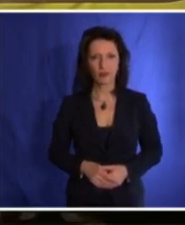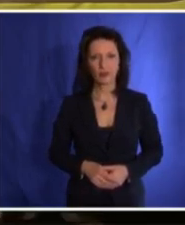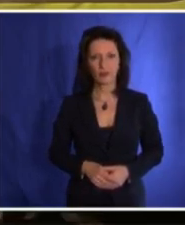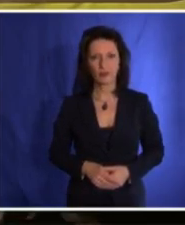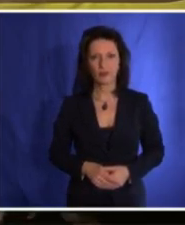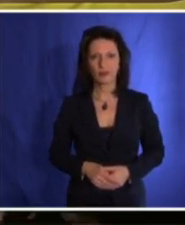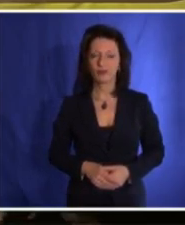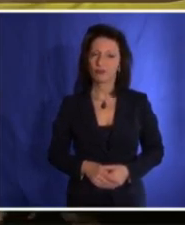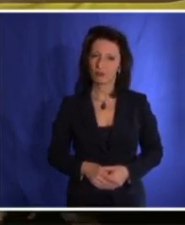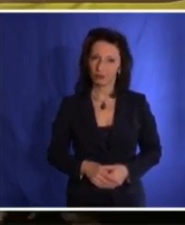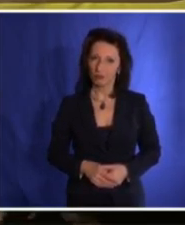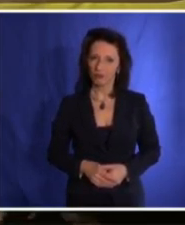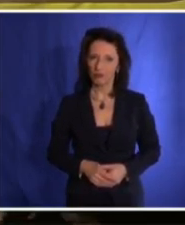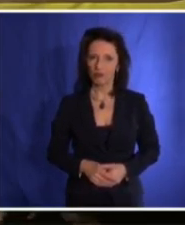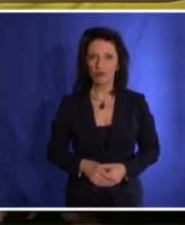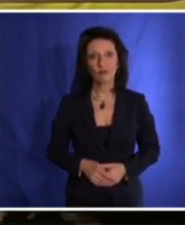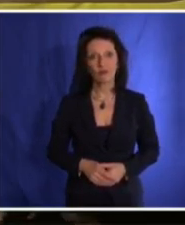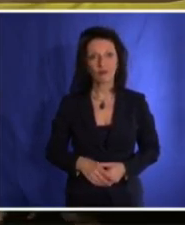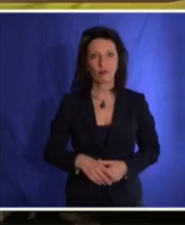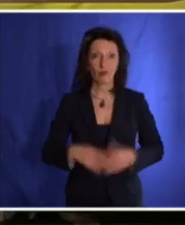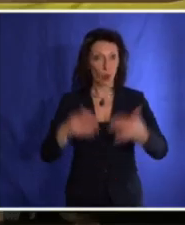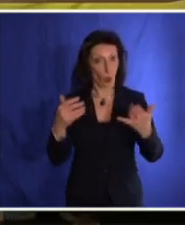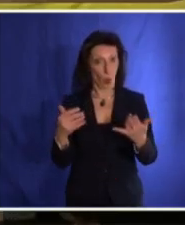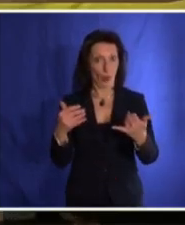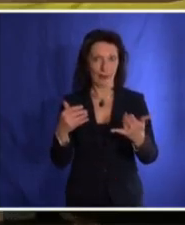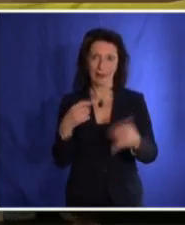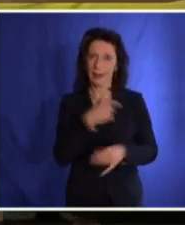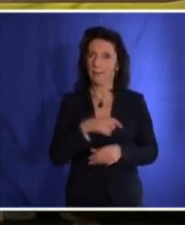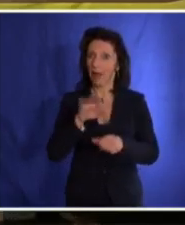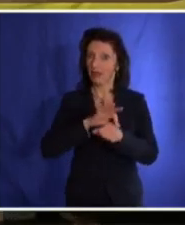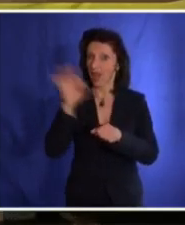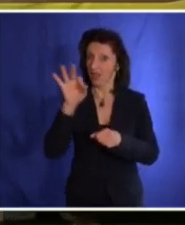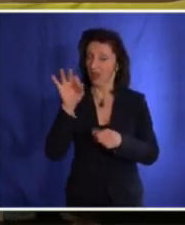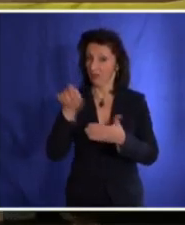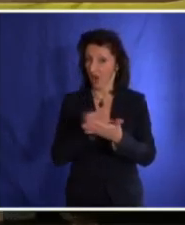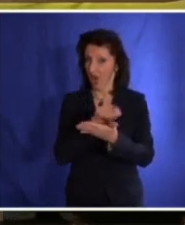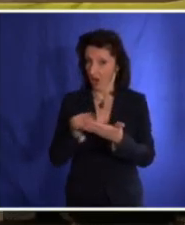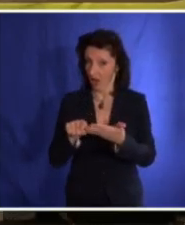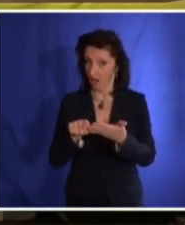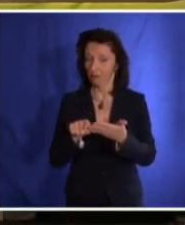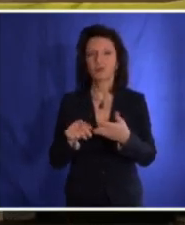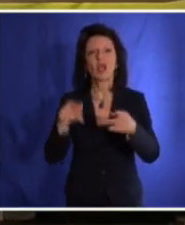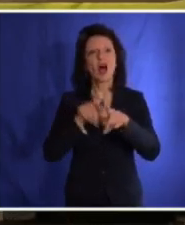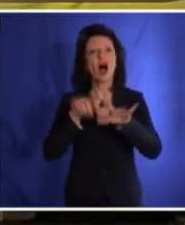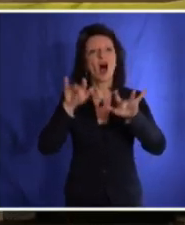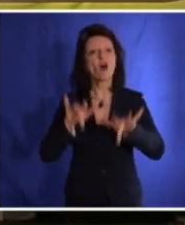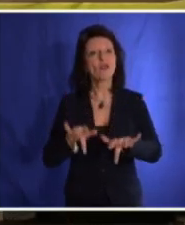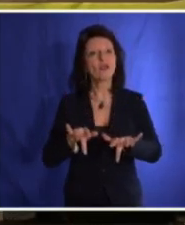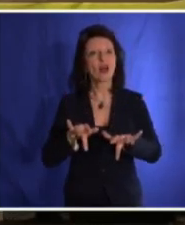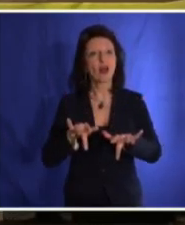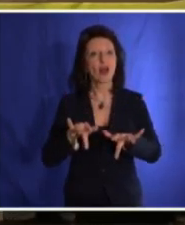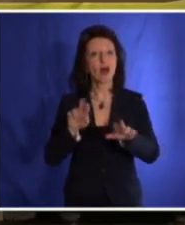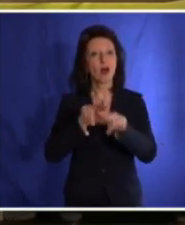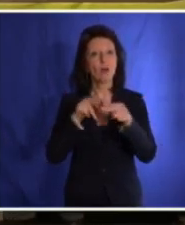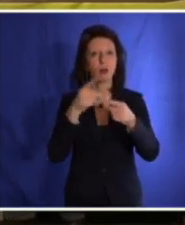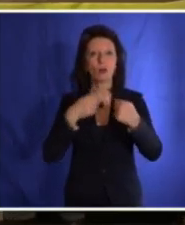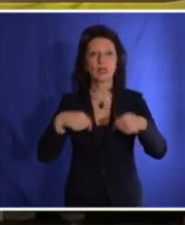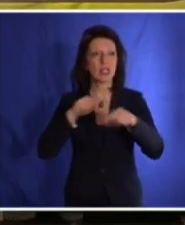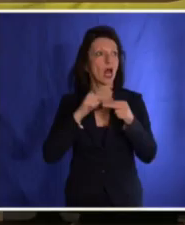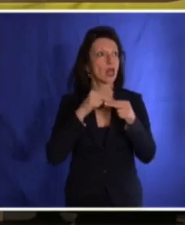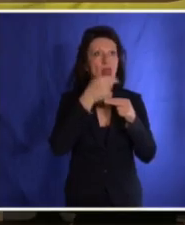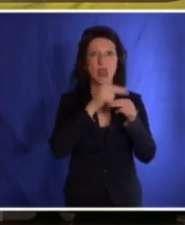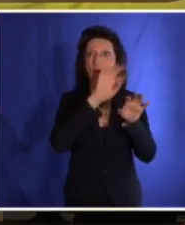Bei unserem Wahlparteitag heute sind auch zahlreiche Gäste und Freunde aus unseren benachbarten Bundesländern